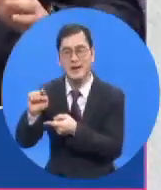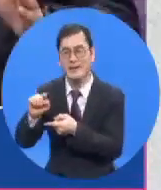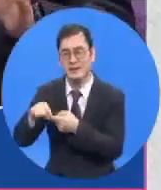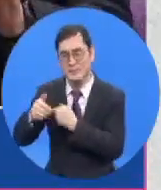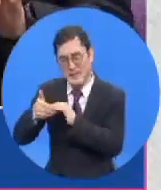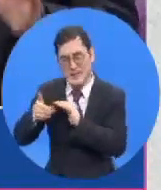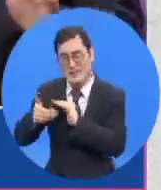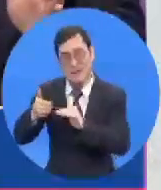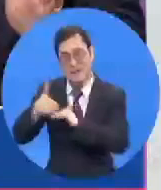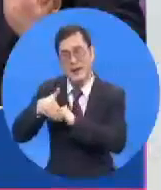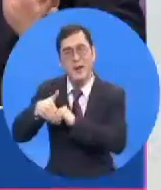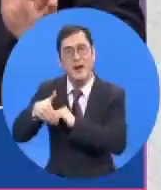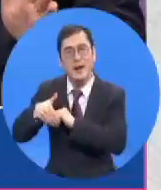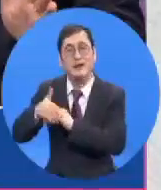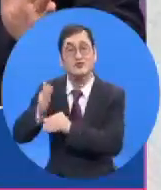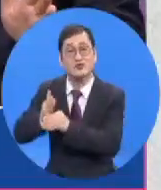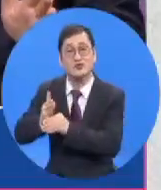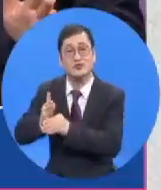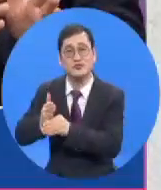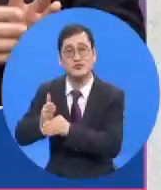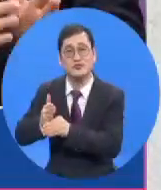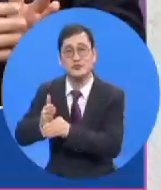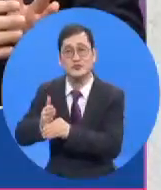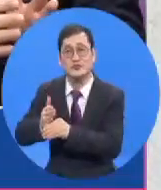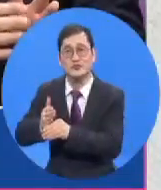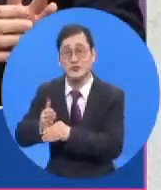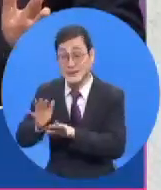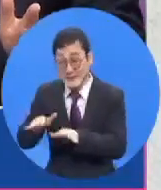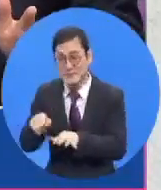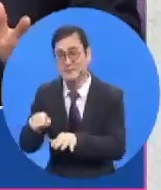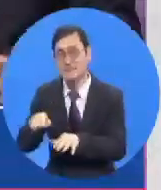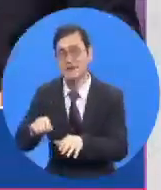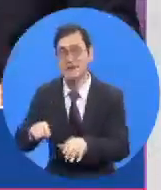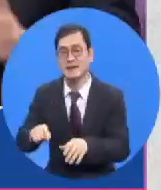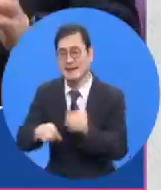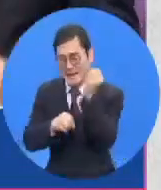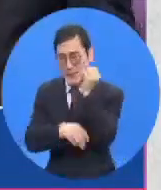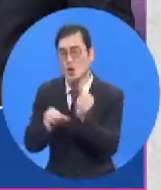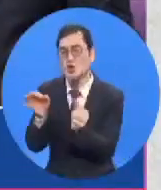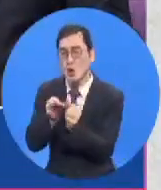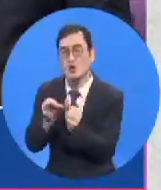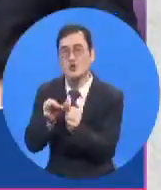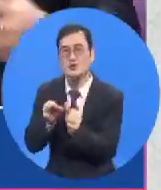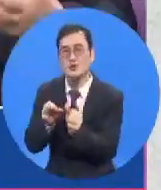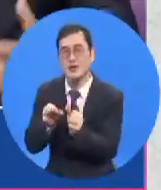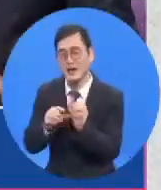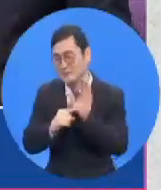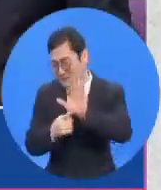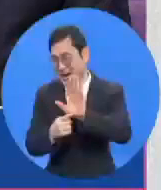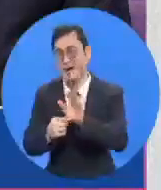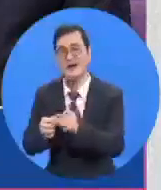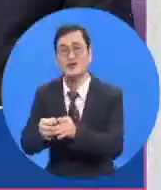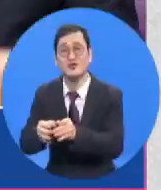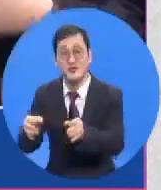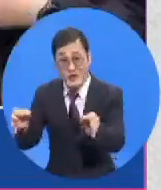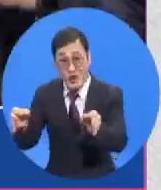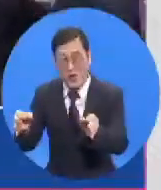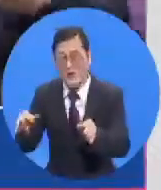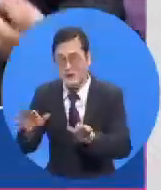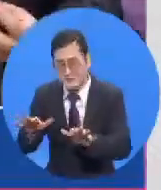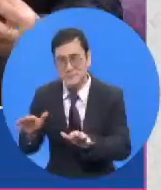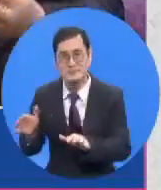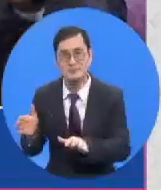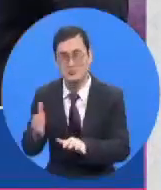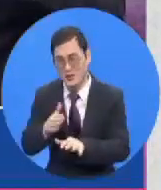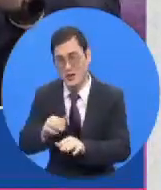아마 굉장히 좀 긴 호흡으로 보면서 시작을 하는 저런 논의의 출발이라고 저는 보고요. 그러나 이제 이재명 지사도 저는 이재명